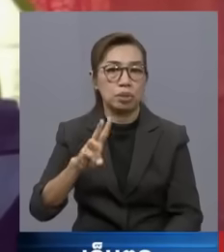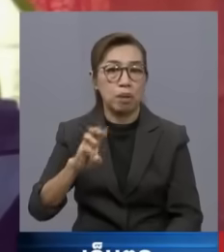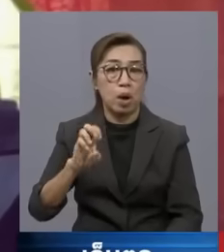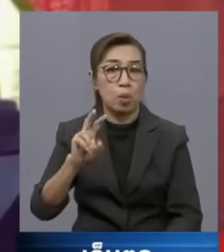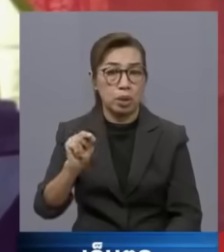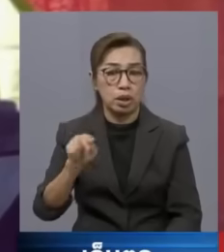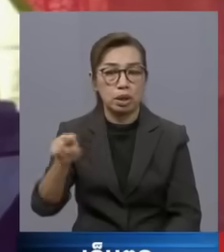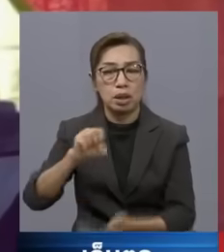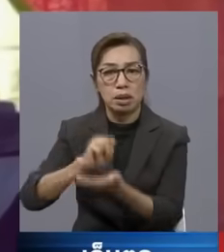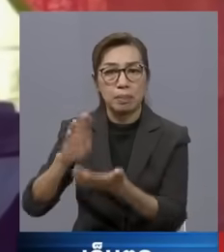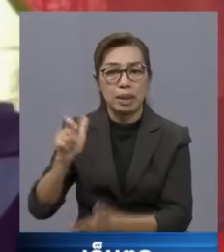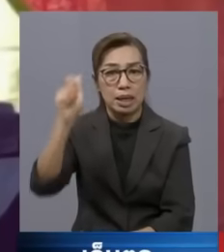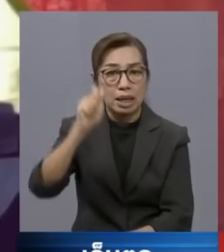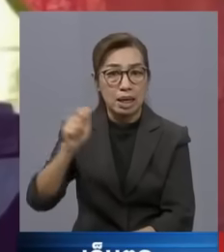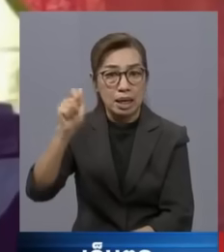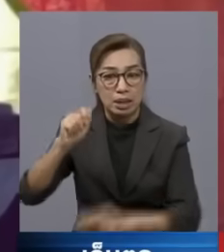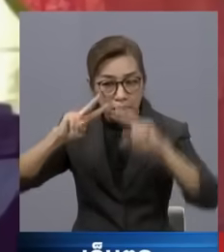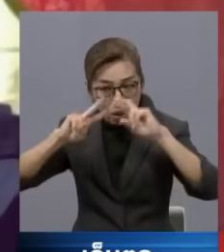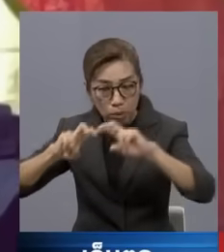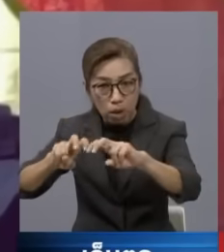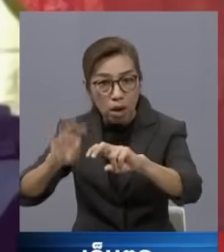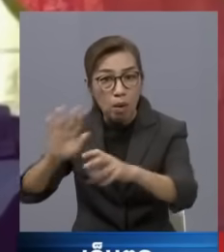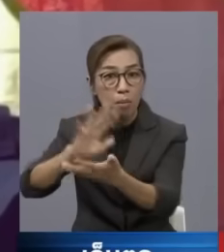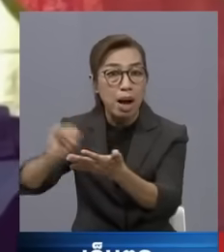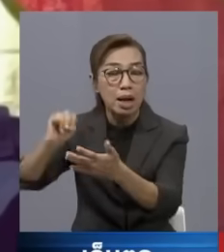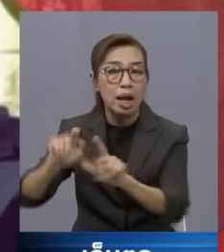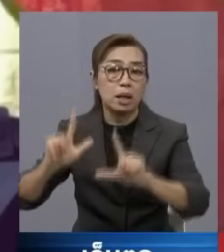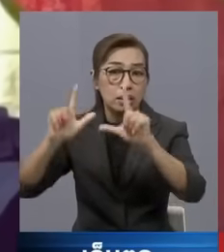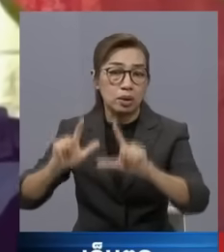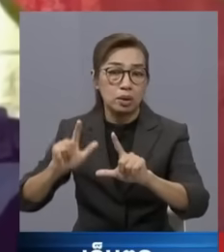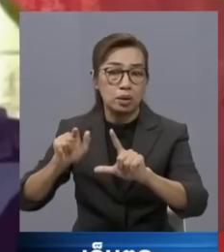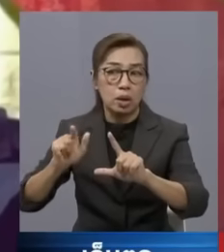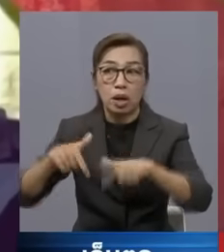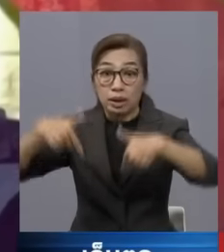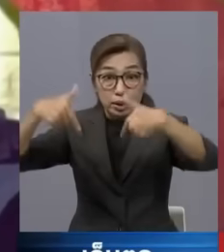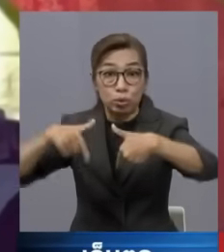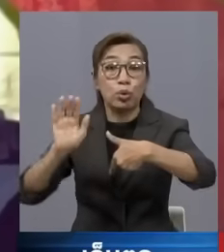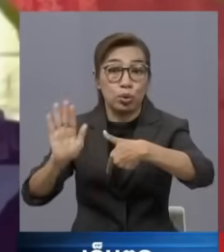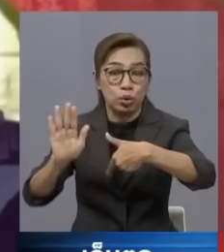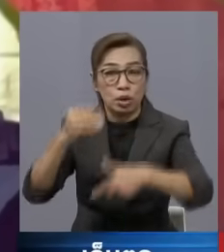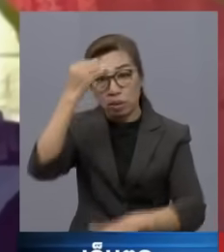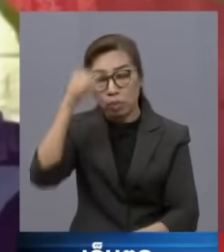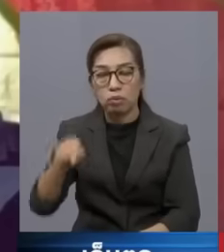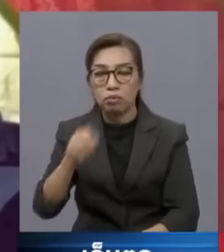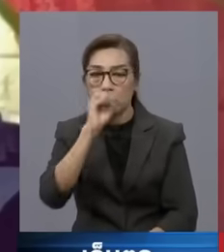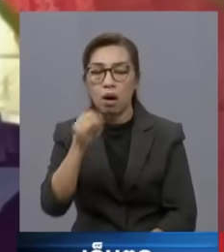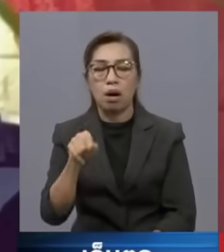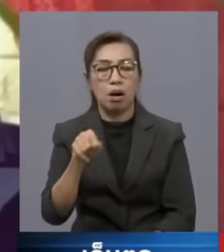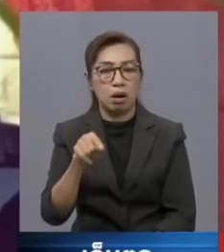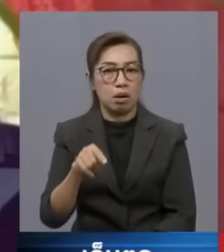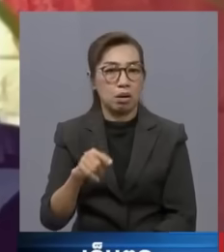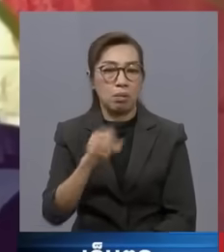อาจารย์ประจำสถาบันเอเชียตะวันออกเฉียงใต้ศึกษามหาวิทยาลัยเกียวโตเนี่ยปล่อยข่าวว่าคุณทักษิณจะกลับบ้านช่วง